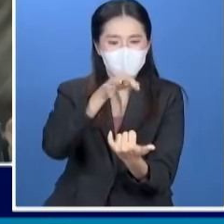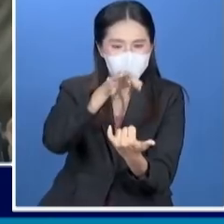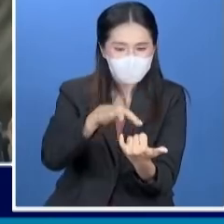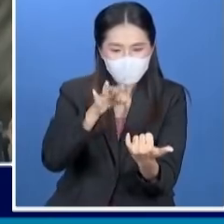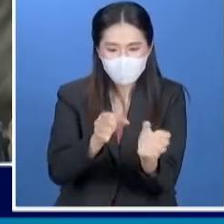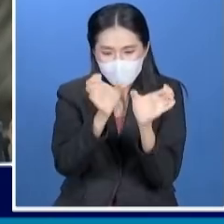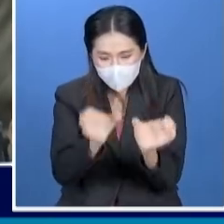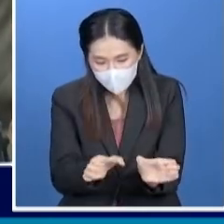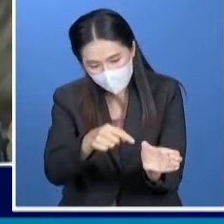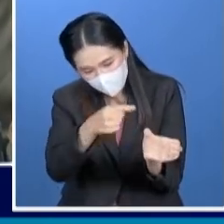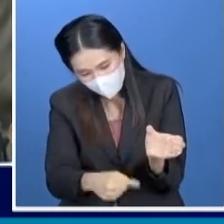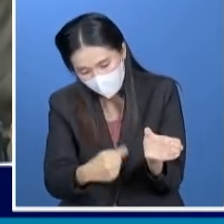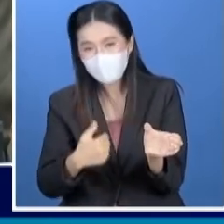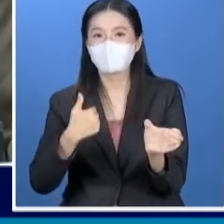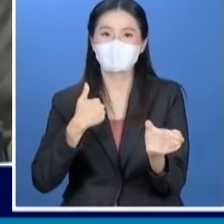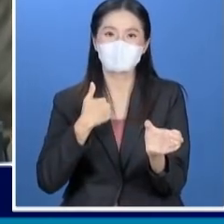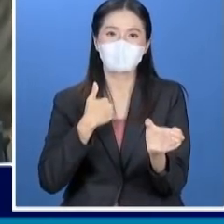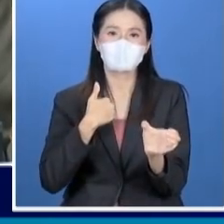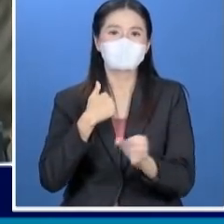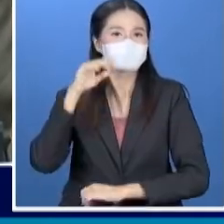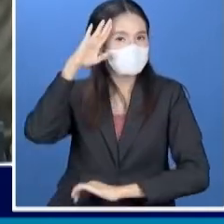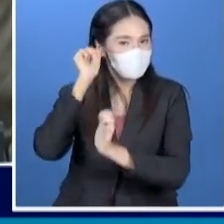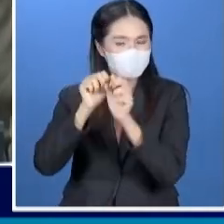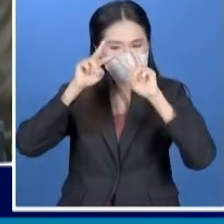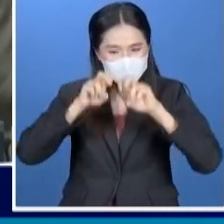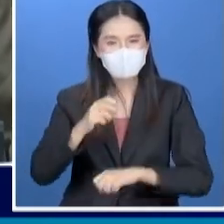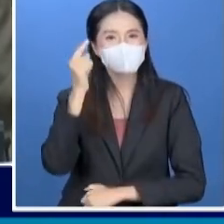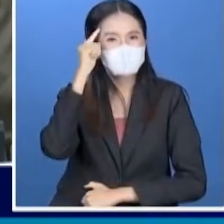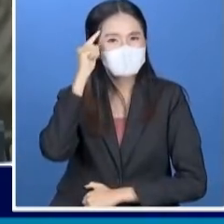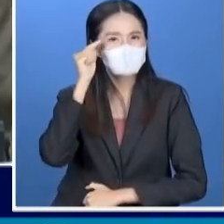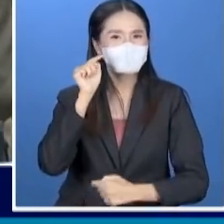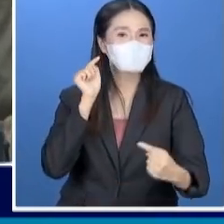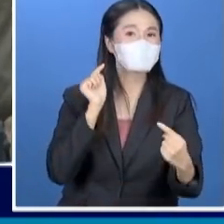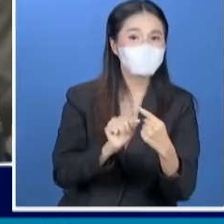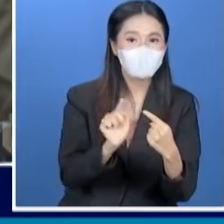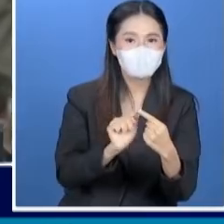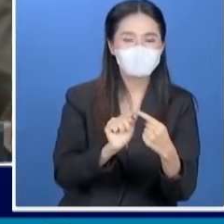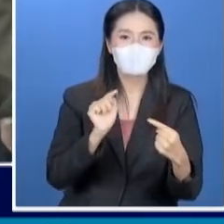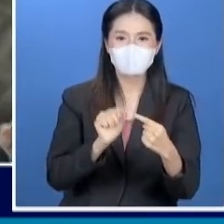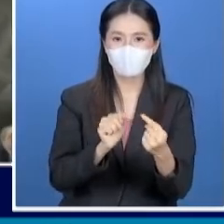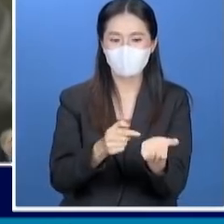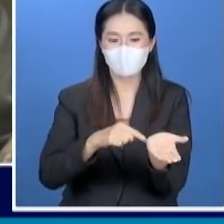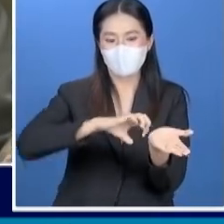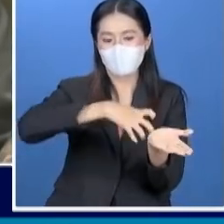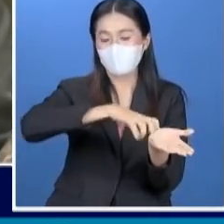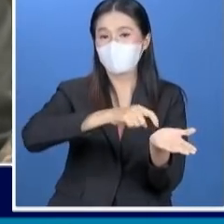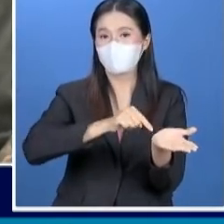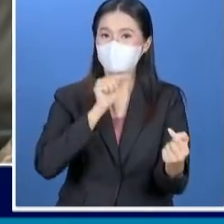อนนี้ทางการสอบสวนสืบสวนเราเชื่อว่าเราเข้าได้กันกับใบพัดเรือ